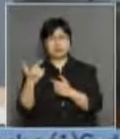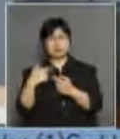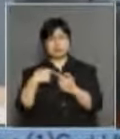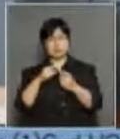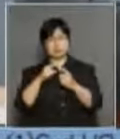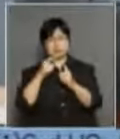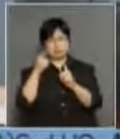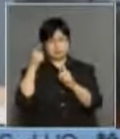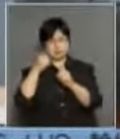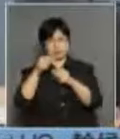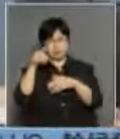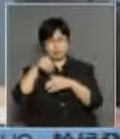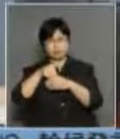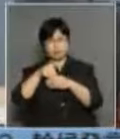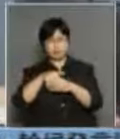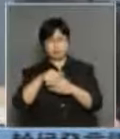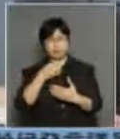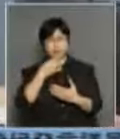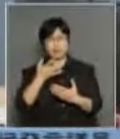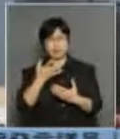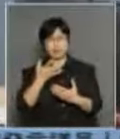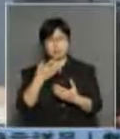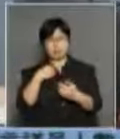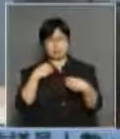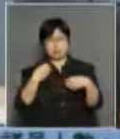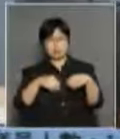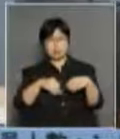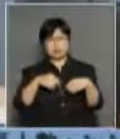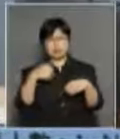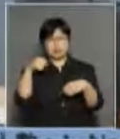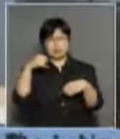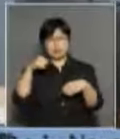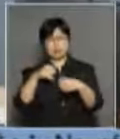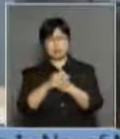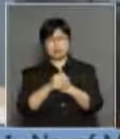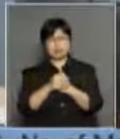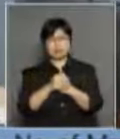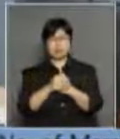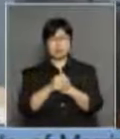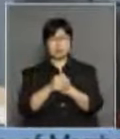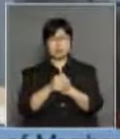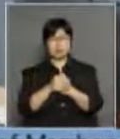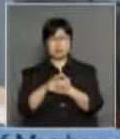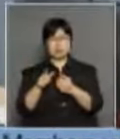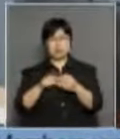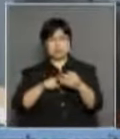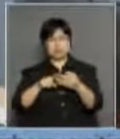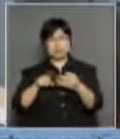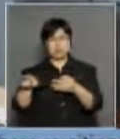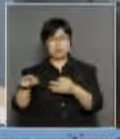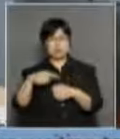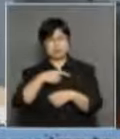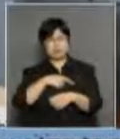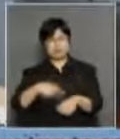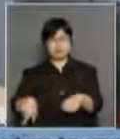目的去投票？我唔可以教佢點樣做人㗎嘛。嗱，所以黃國興議員咧